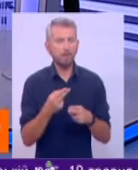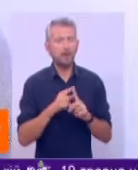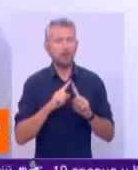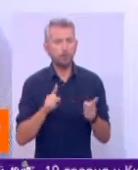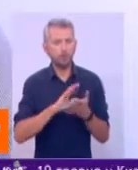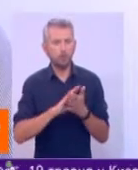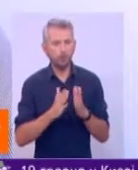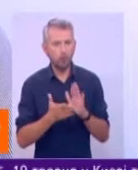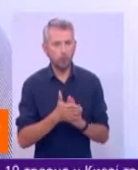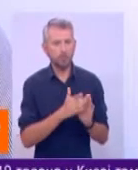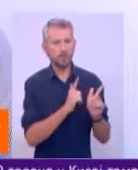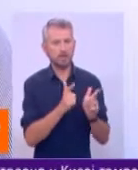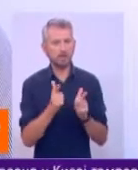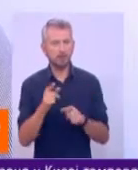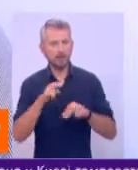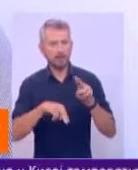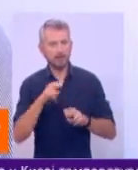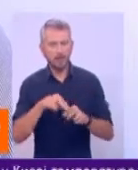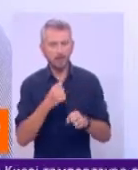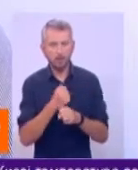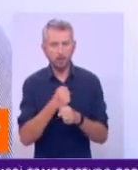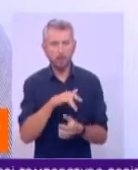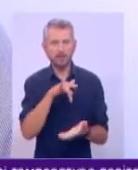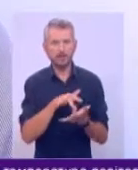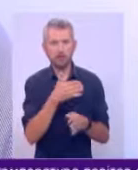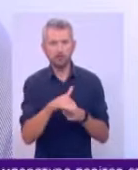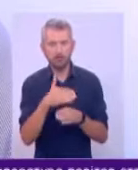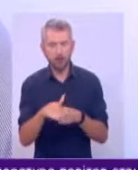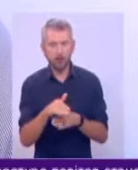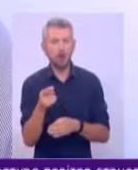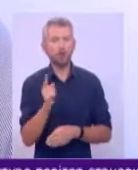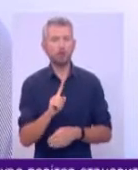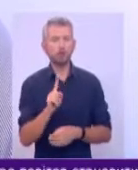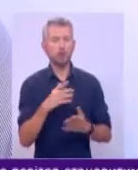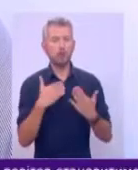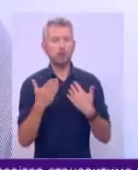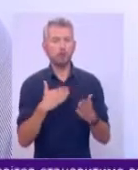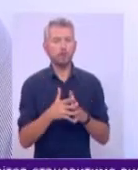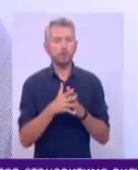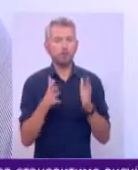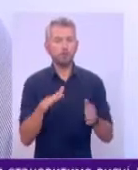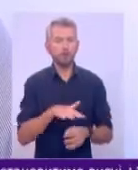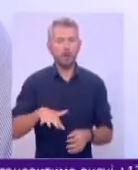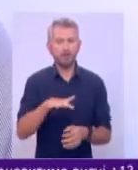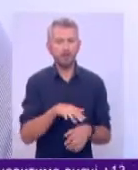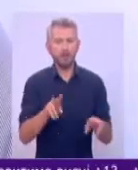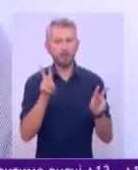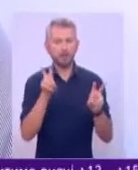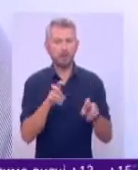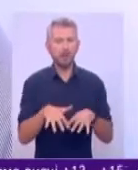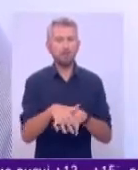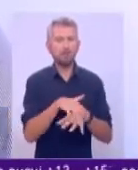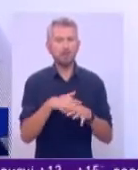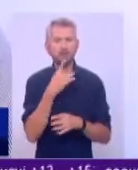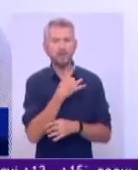условий согласования строительной работы в центральных частях. Но то, что касается больших массивов так называемой массовой